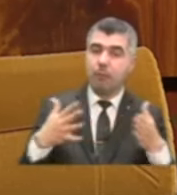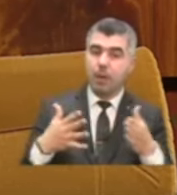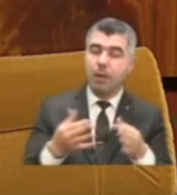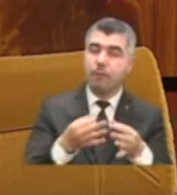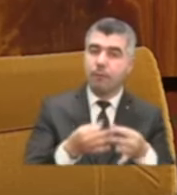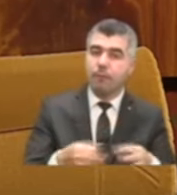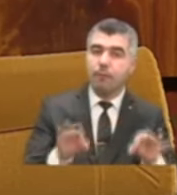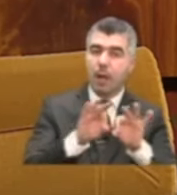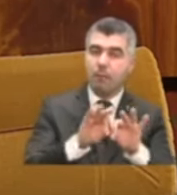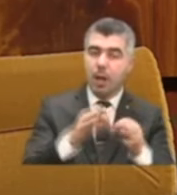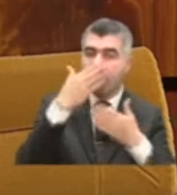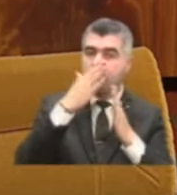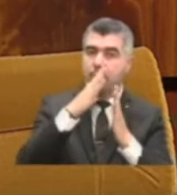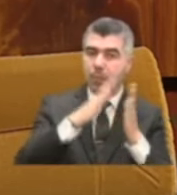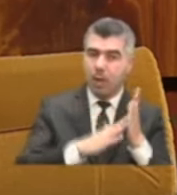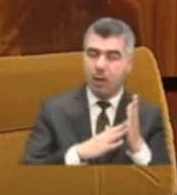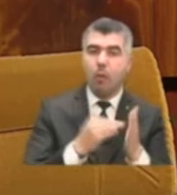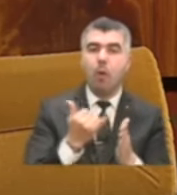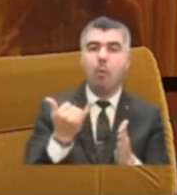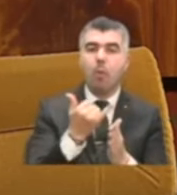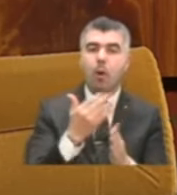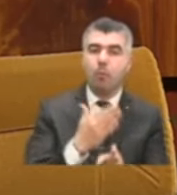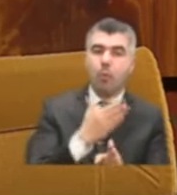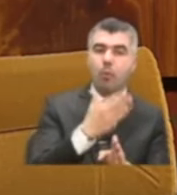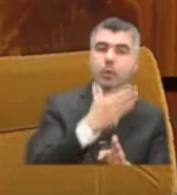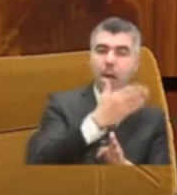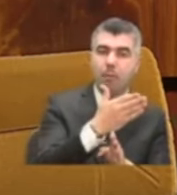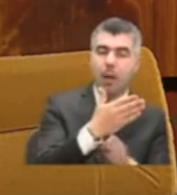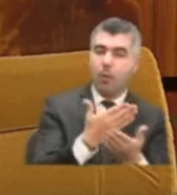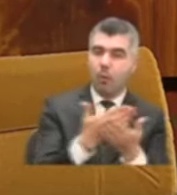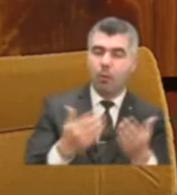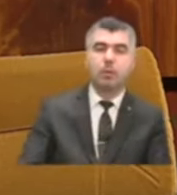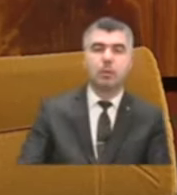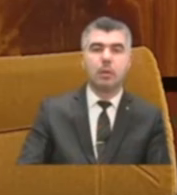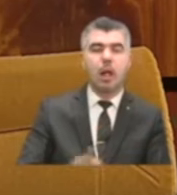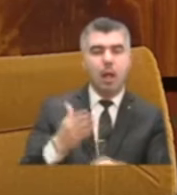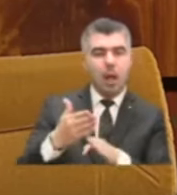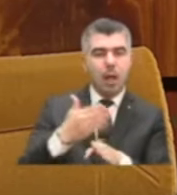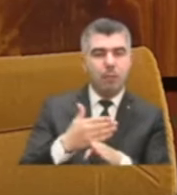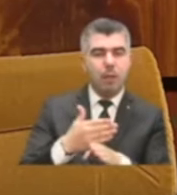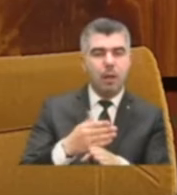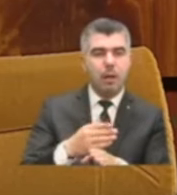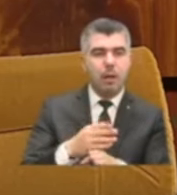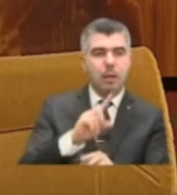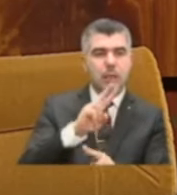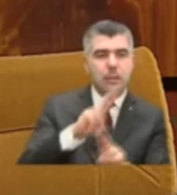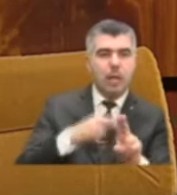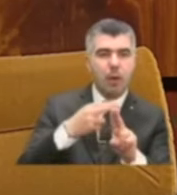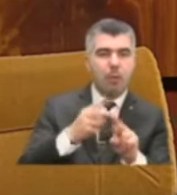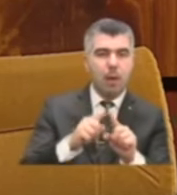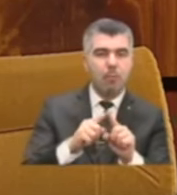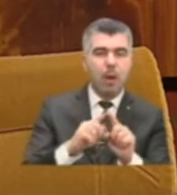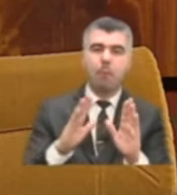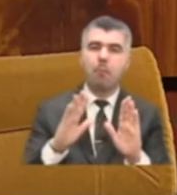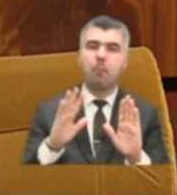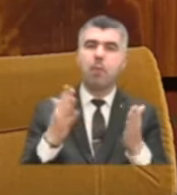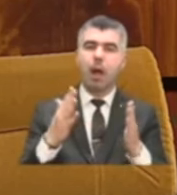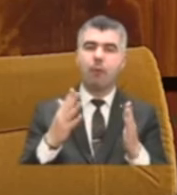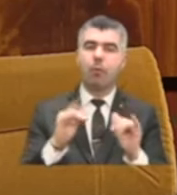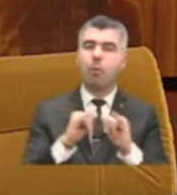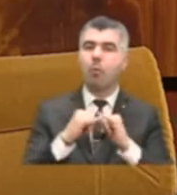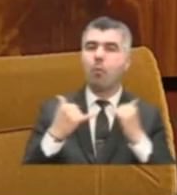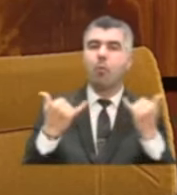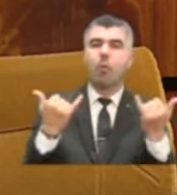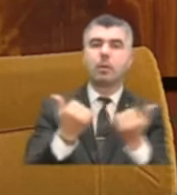الأسرة المغربية وكيهم مستقبل أجيالنا. وقبل ما نتفاعل معك السيدة الوزيرة في التعقيب ديالكم، بغيت نهنئكم على المؤتمر